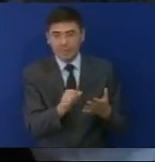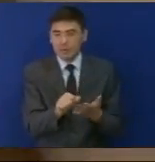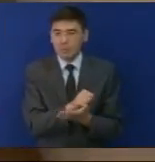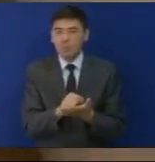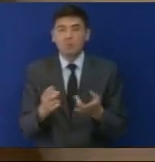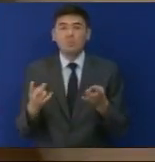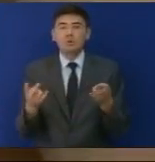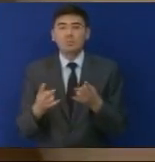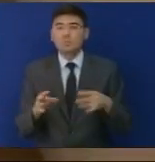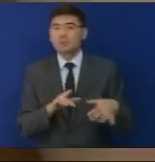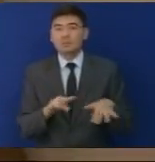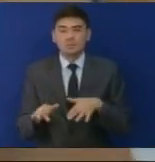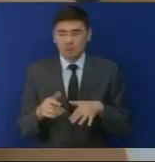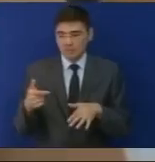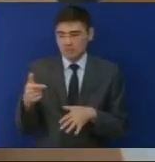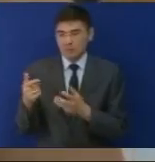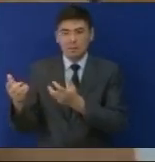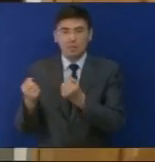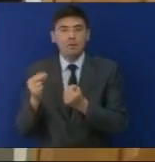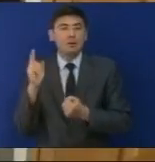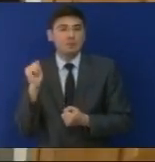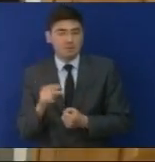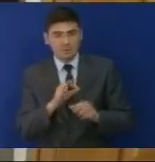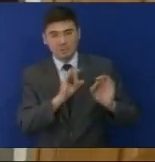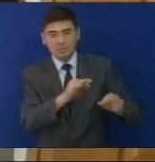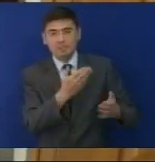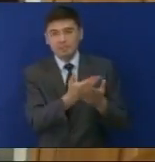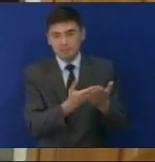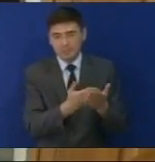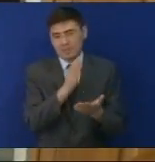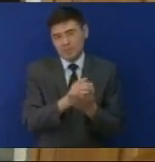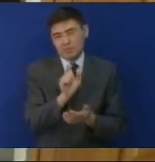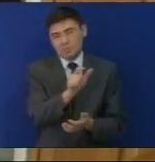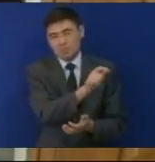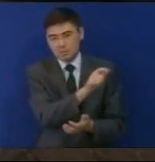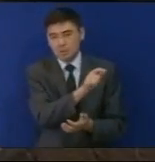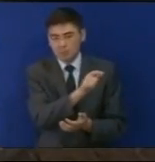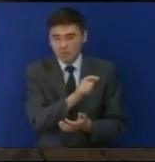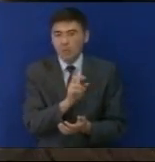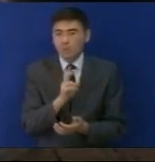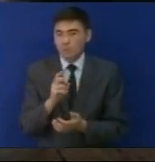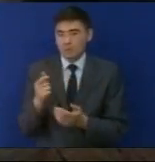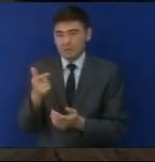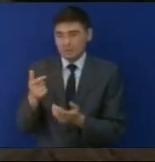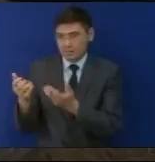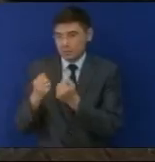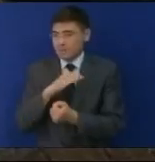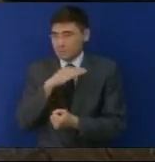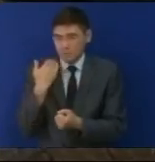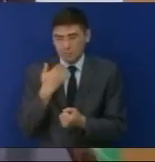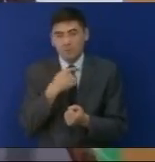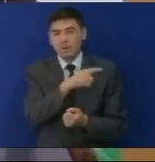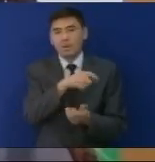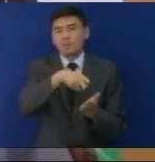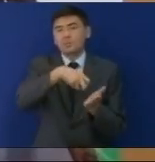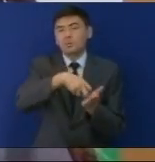документы, необходимые для получения гражданства Казахстана. Уралманы, которые отказываются получать гражданство, обязаны дать письменное объяснение с указанием причины,